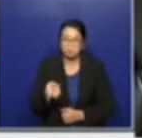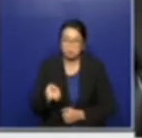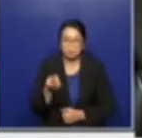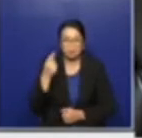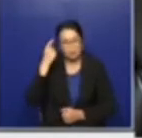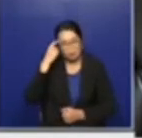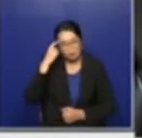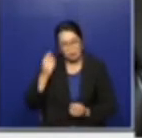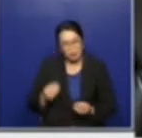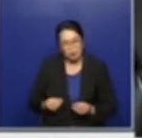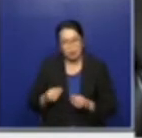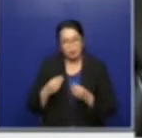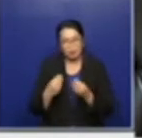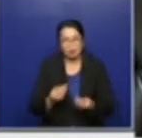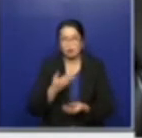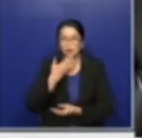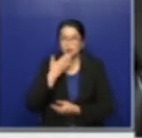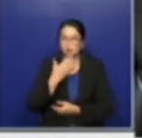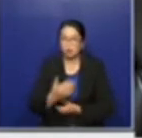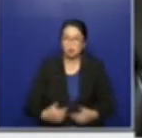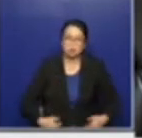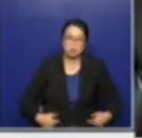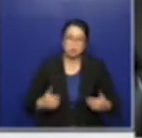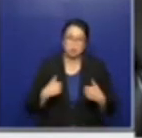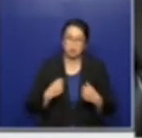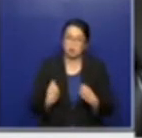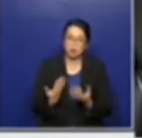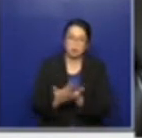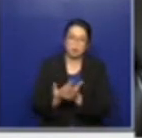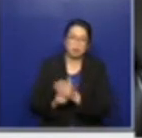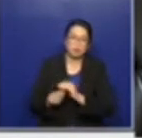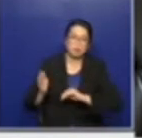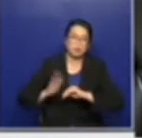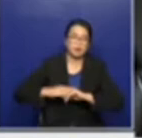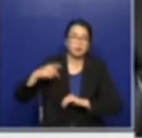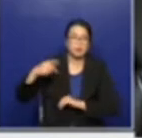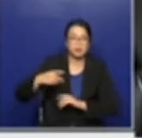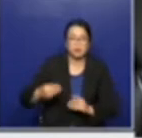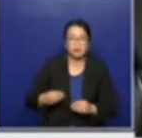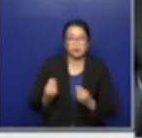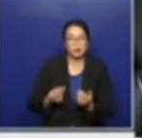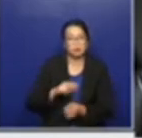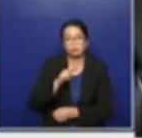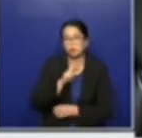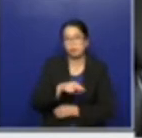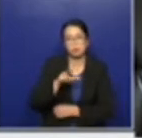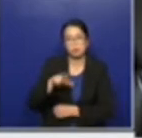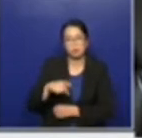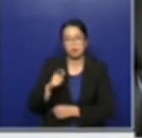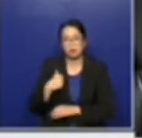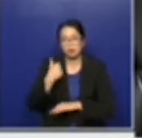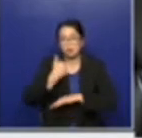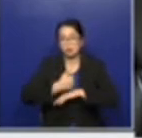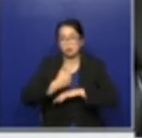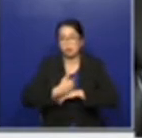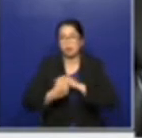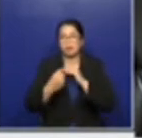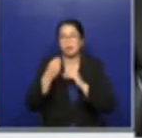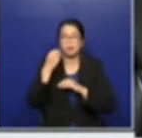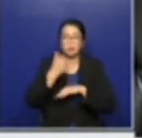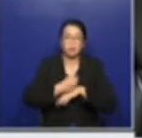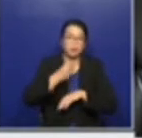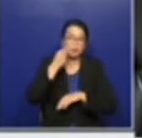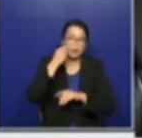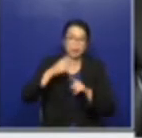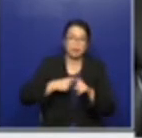นที่จะให้เป็นตลอดชีวิตหรือตลอดชีพอาจจะ 2,000 3,000 ขนาดผู้ใหญ่บ้านกำนันก็เดือนละหมื่น